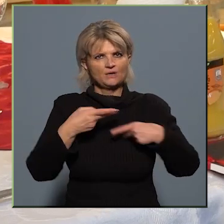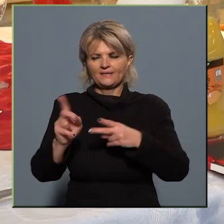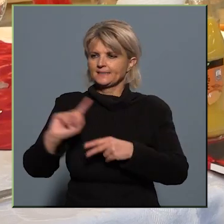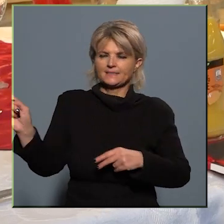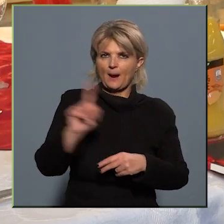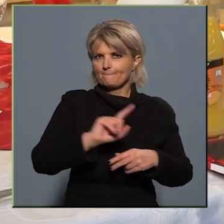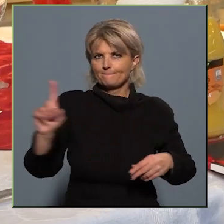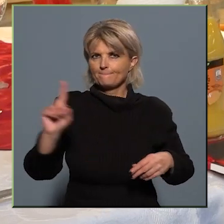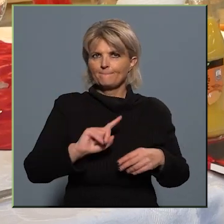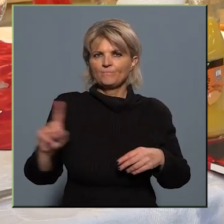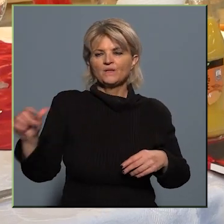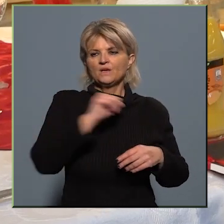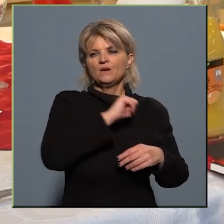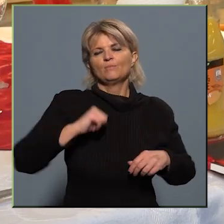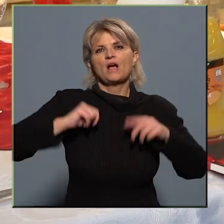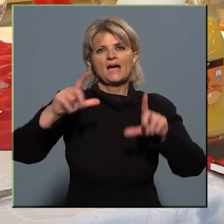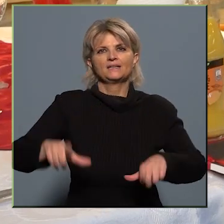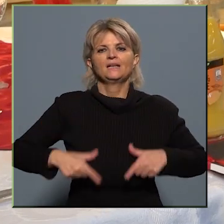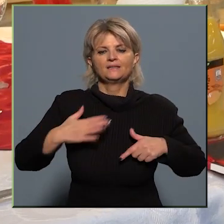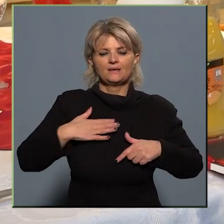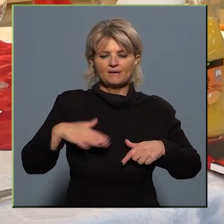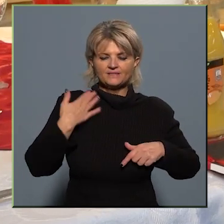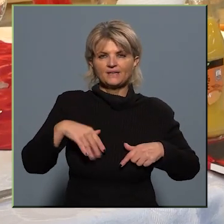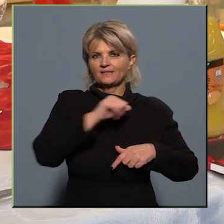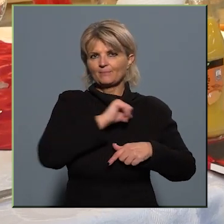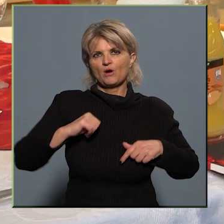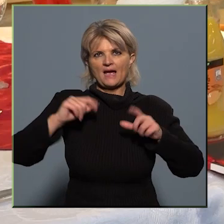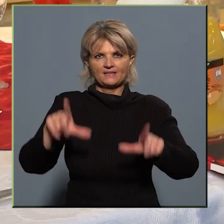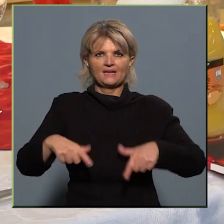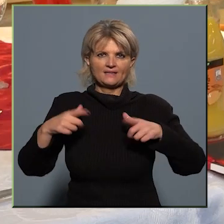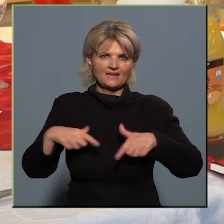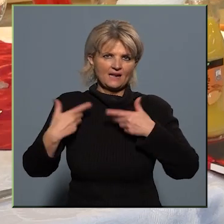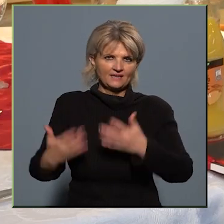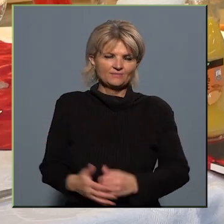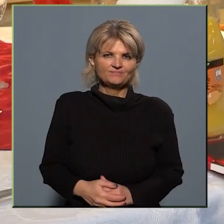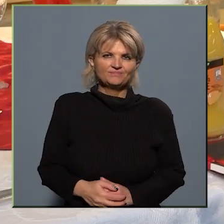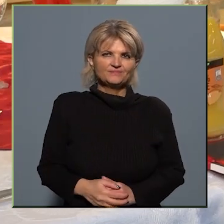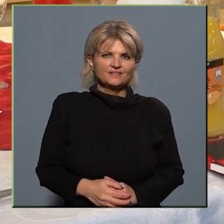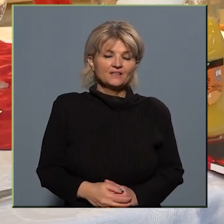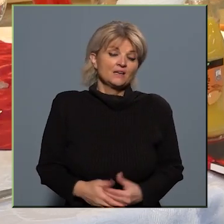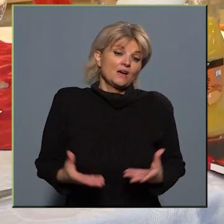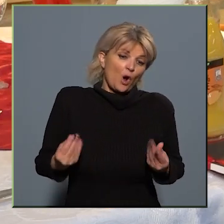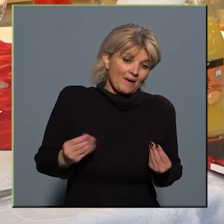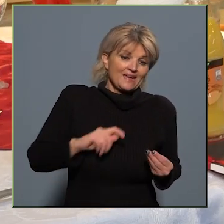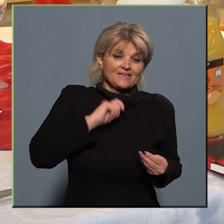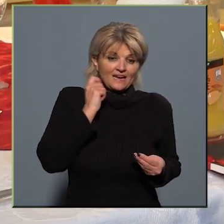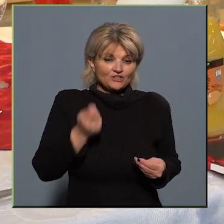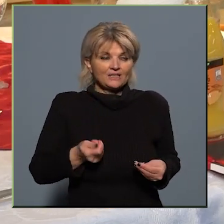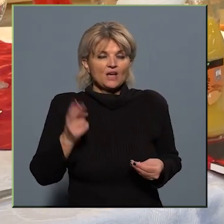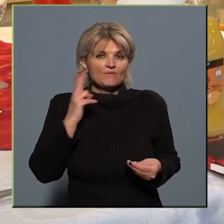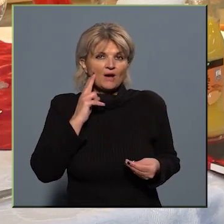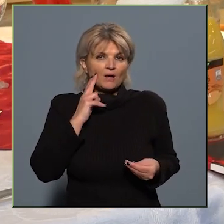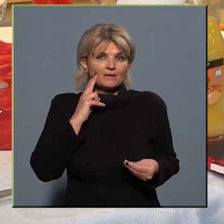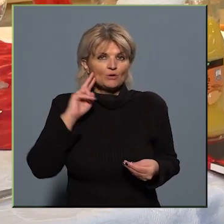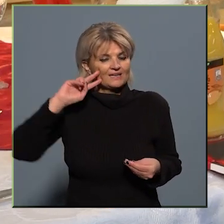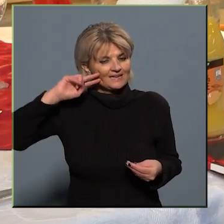És a magánéletemben szeretek magánéletet élni. Már amennyire sikerül, mert valamikor kénytelen